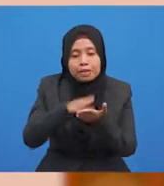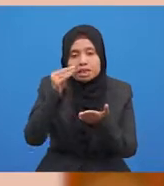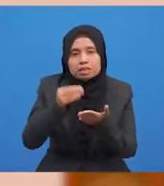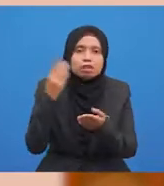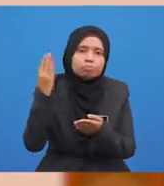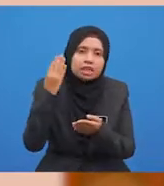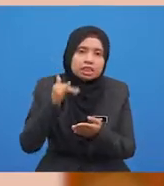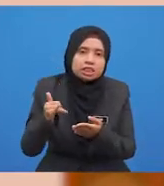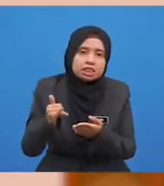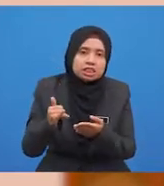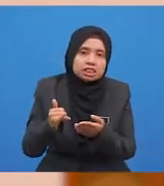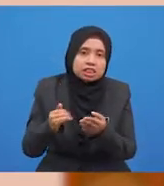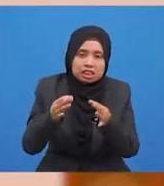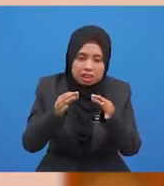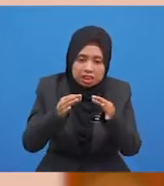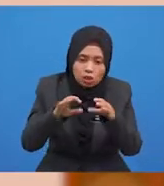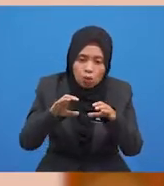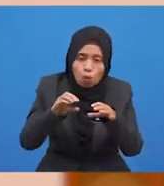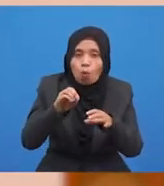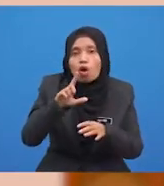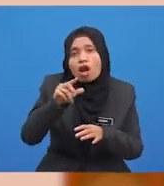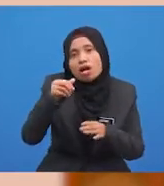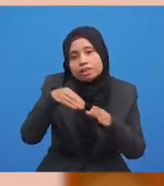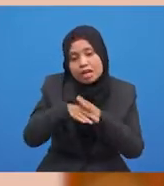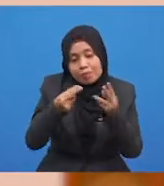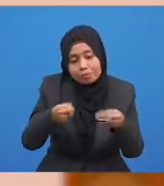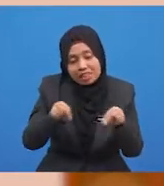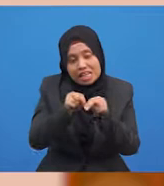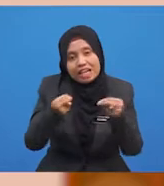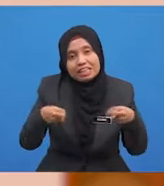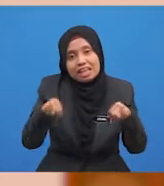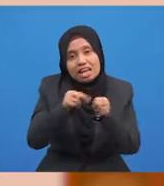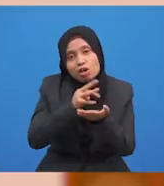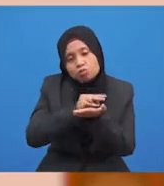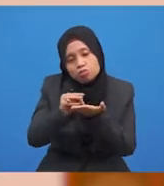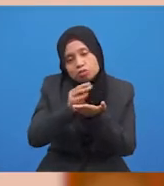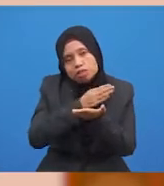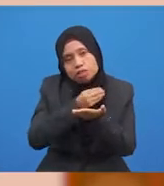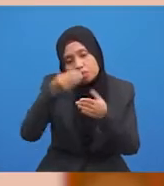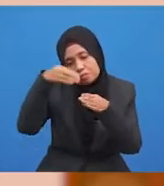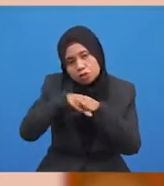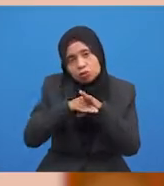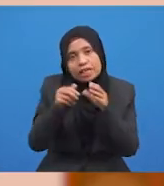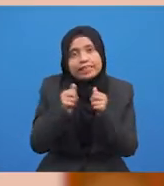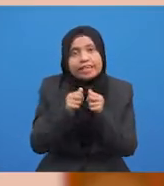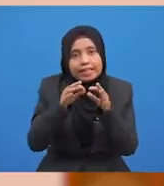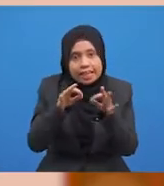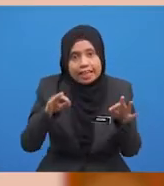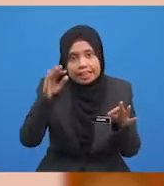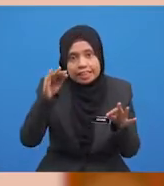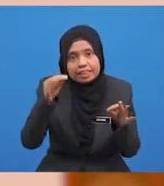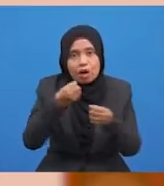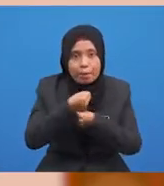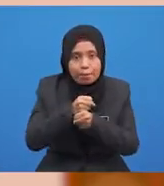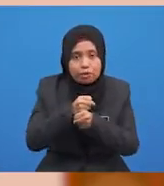Pengajaran pada kebiasaannya diolah daripada nilai-nilai murni dan disisipkan dengan ayat